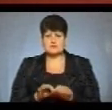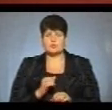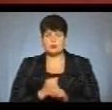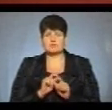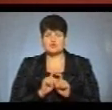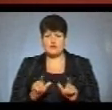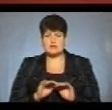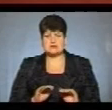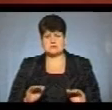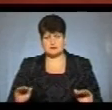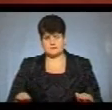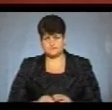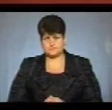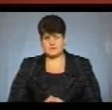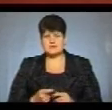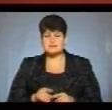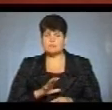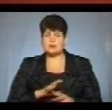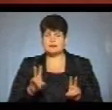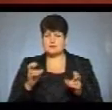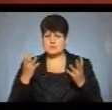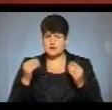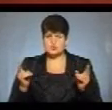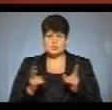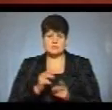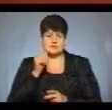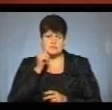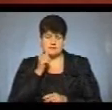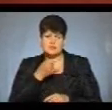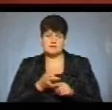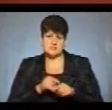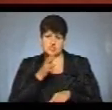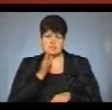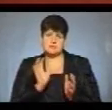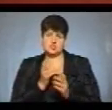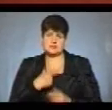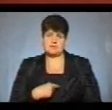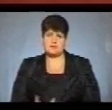дитсадках. Це була програма «Тема дня». Зустрінемося завтра у цій же порі. Бережіть себе.